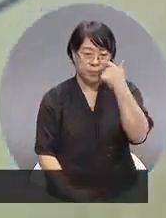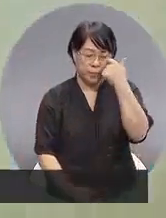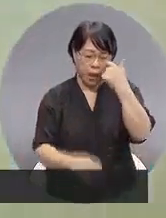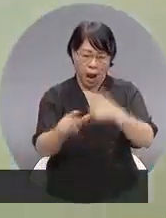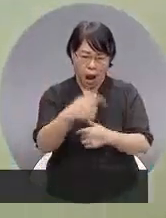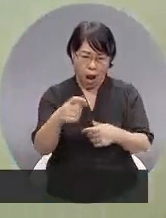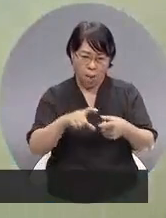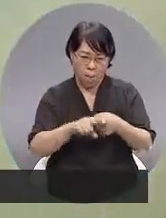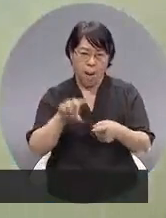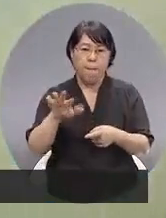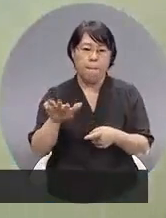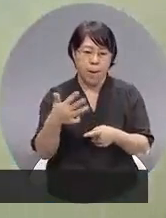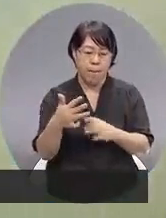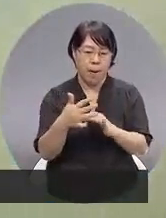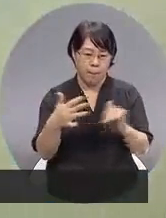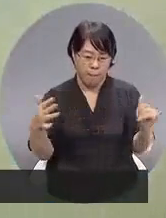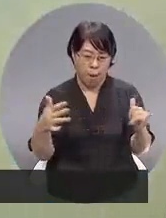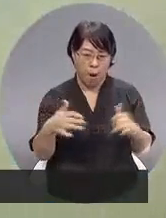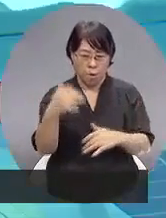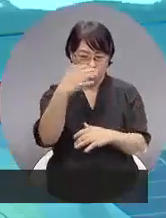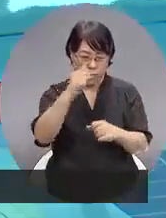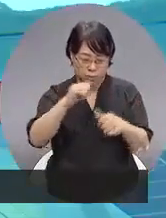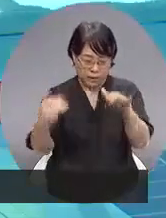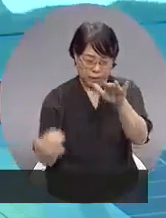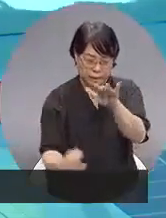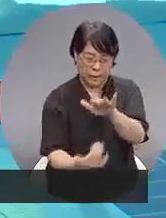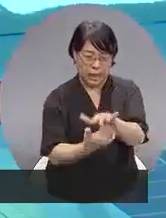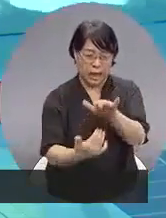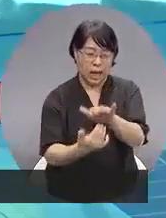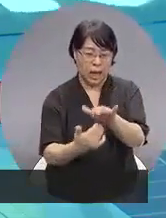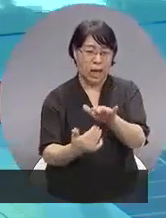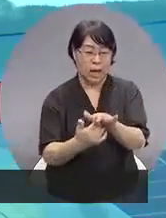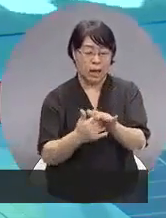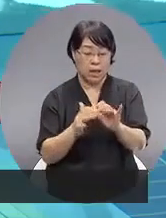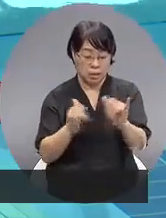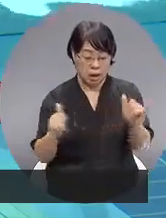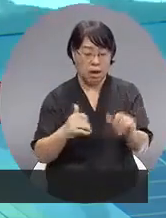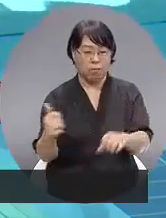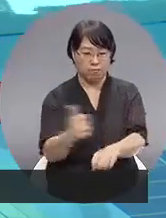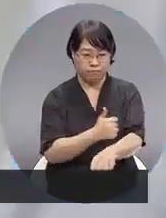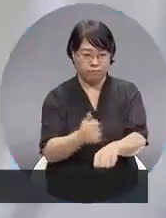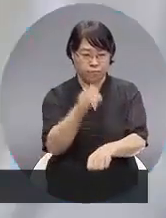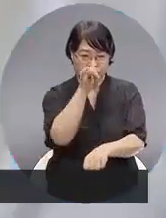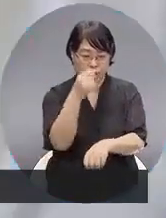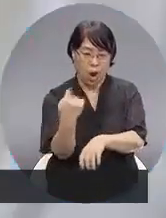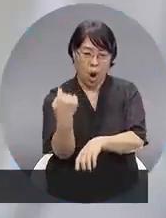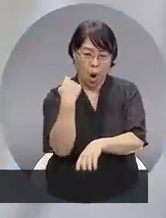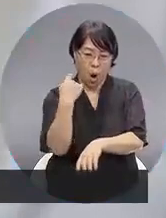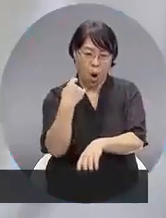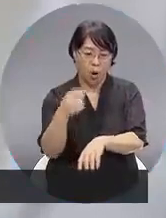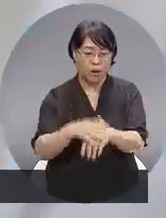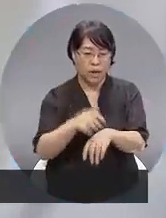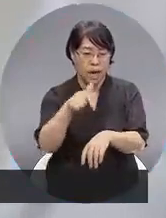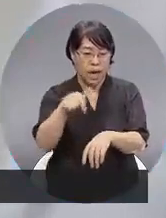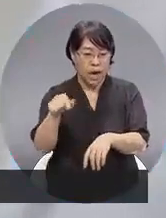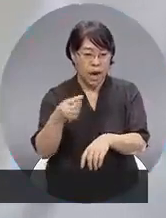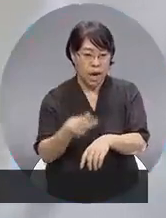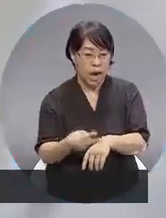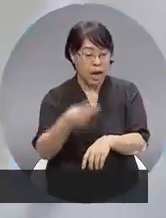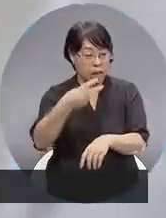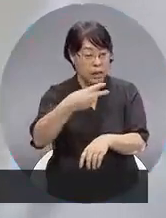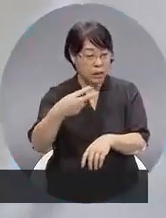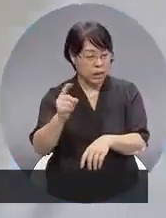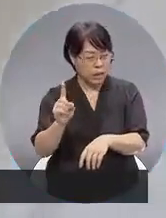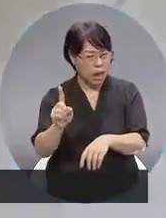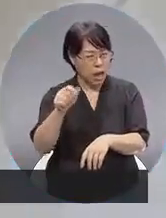하루 평균 800여 명, 충북 최대 이용객을 자랑하는 청주 실내수영장. 어제 깔따구 유충으로 추정되는